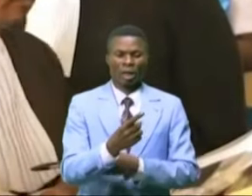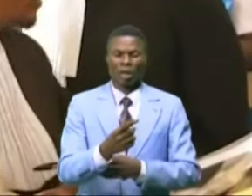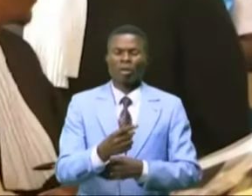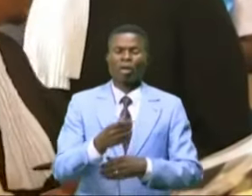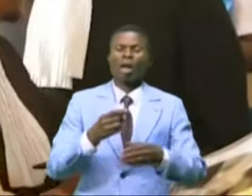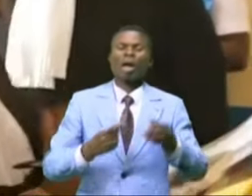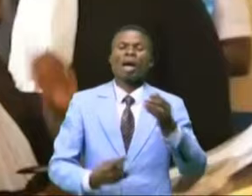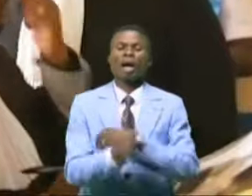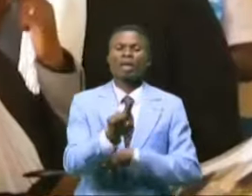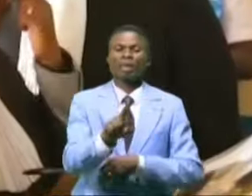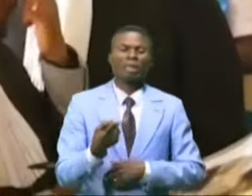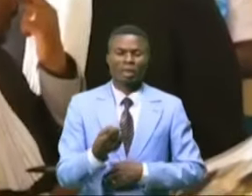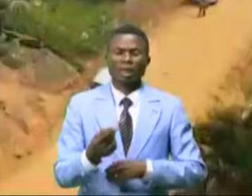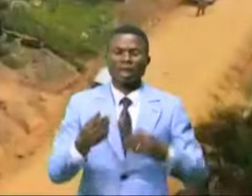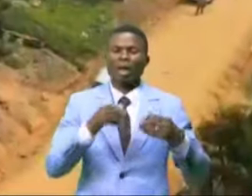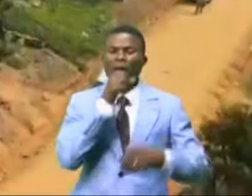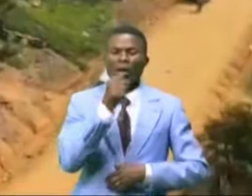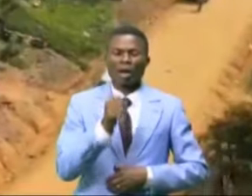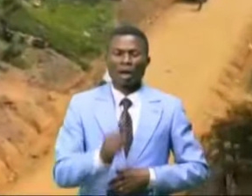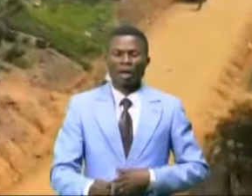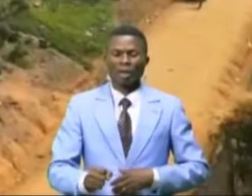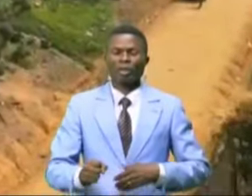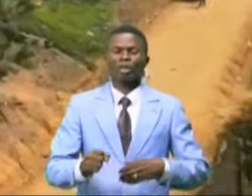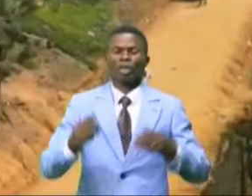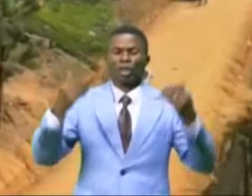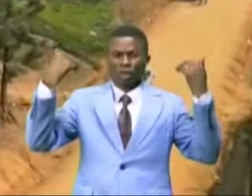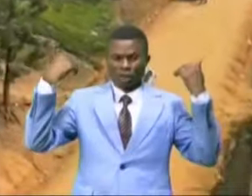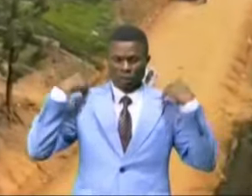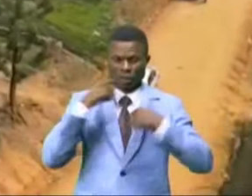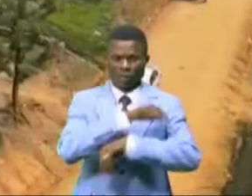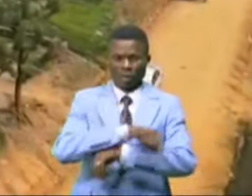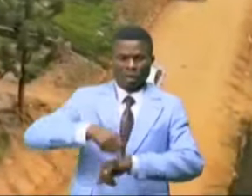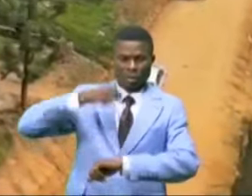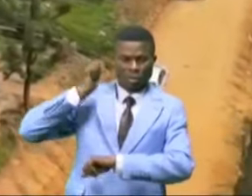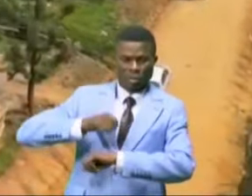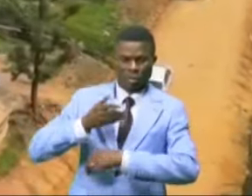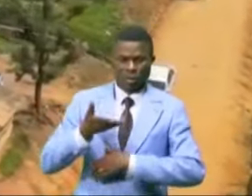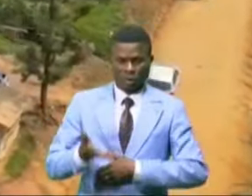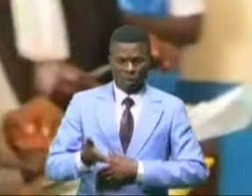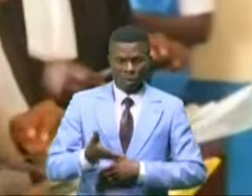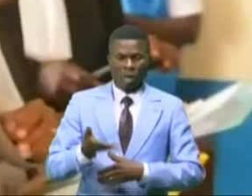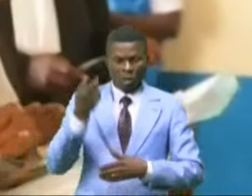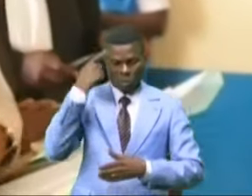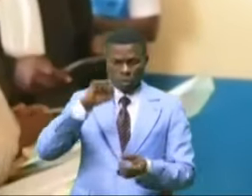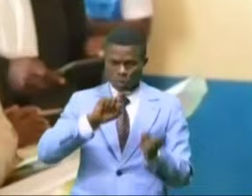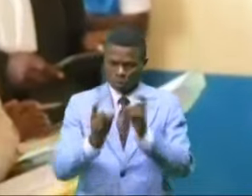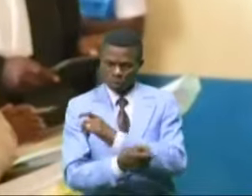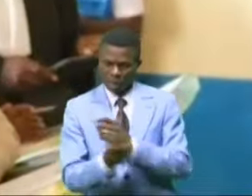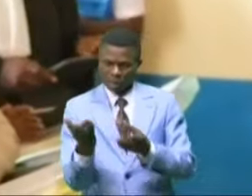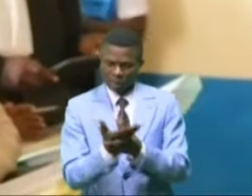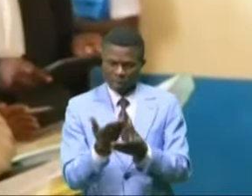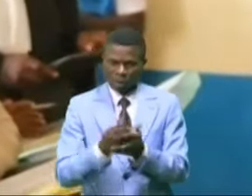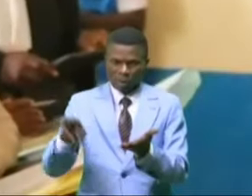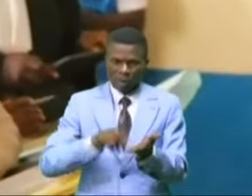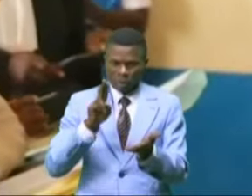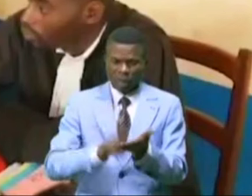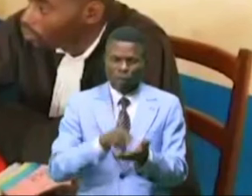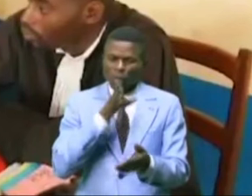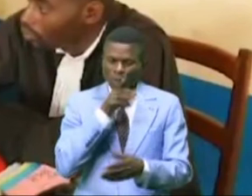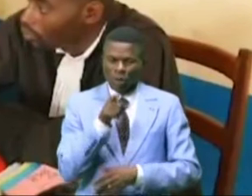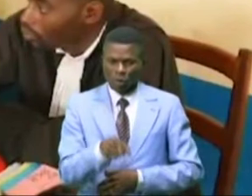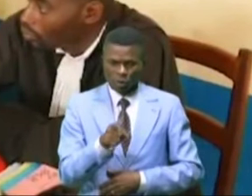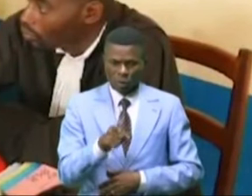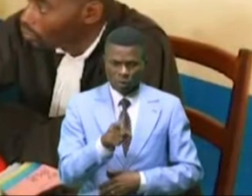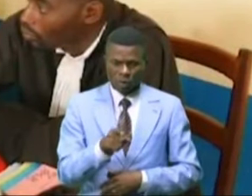de l'ordre des avocats de Litouri, maître Jean-Paul Bouino Nzobé, pour faux en écriture et usage de faux. En effet,